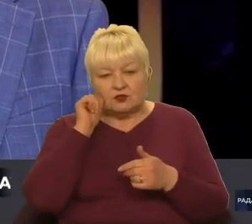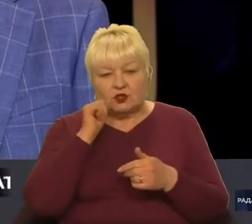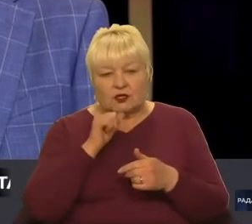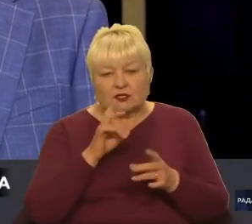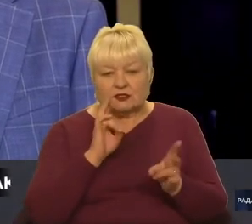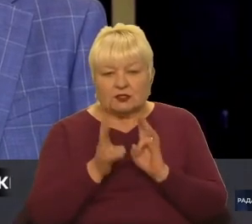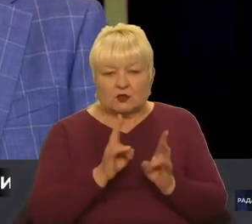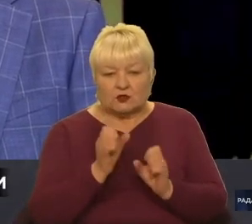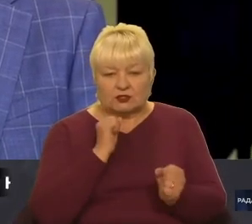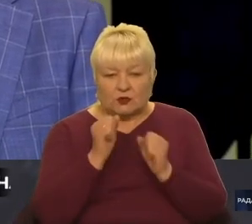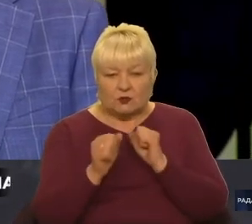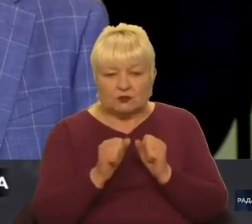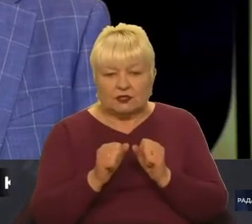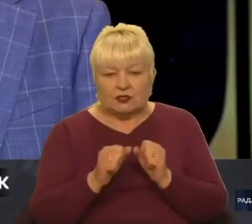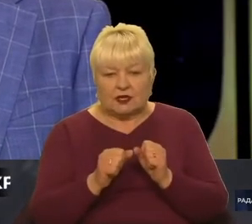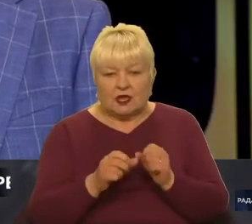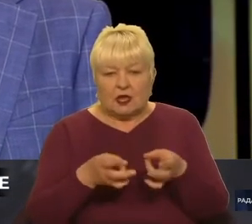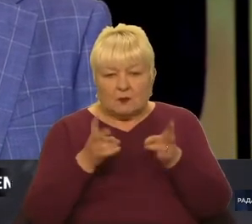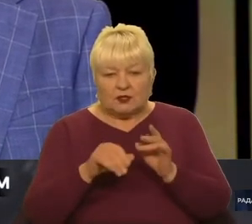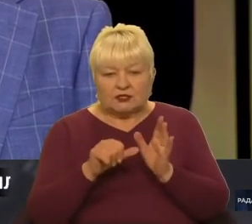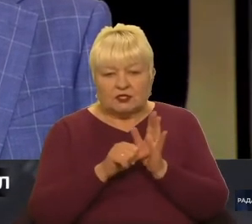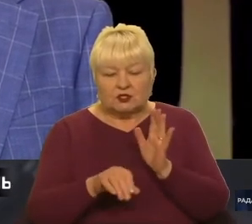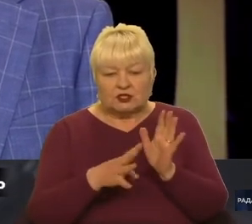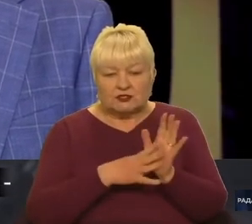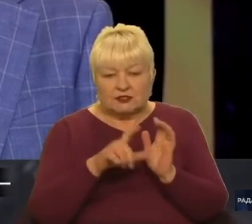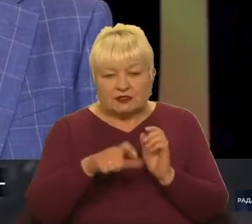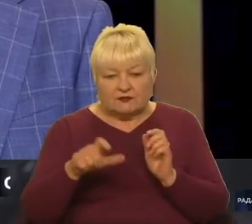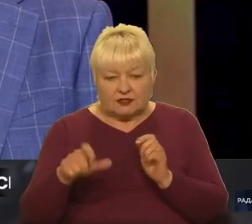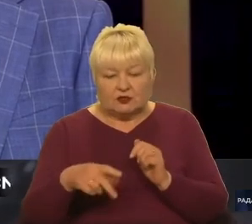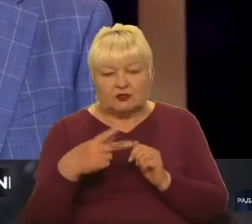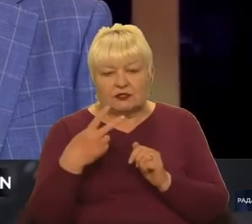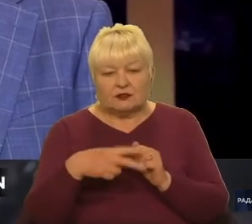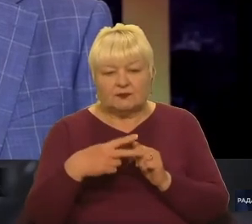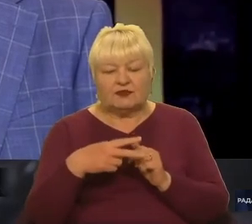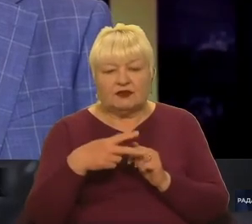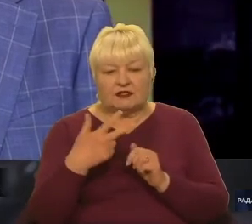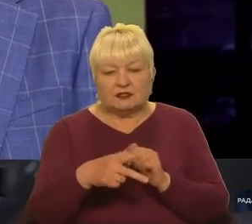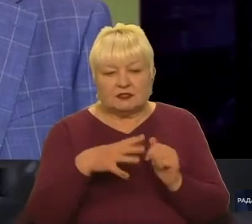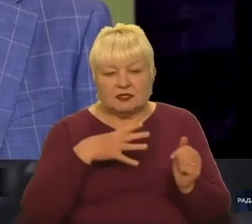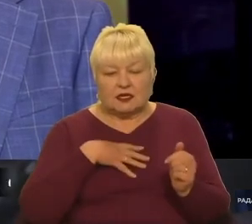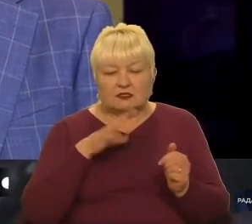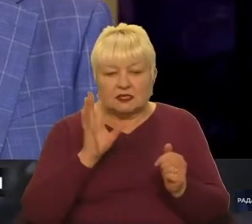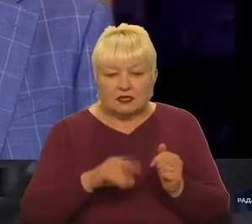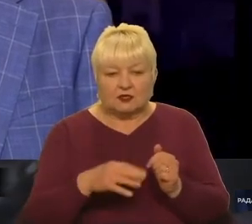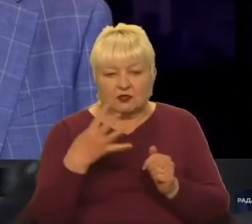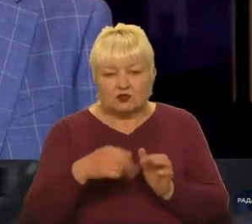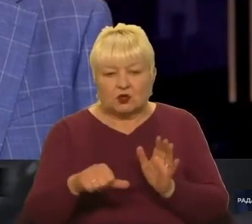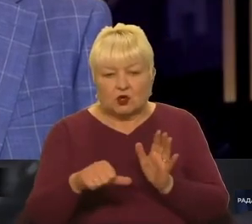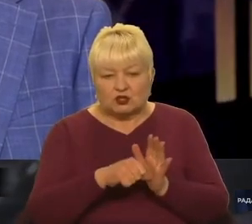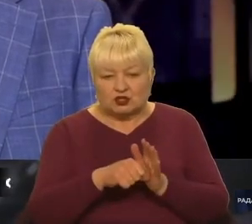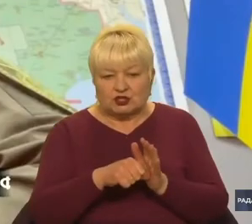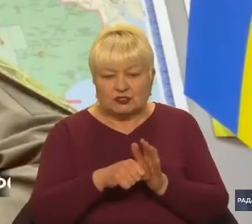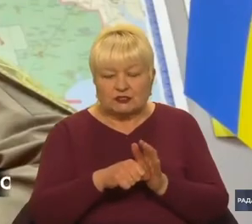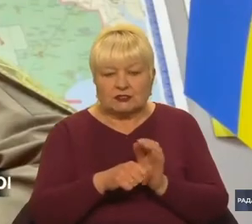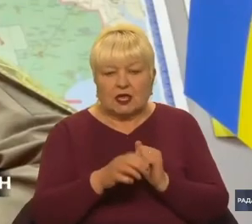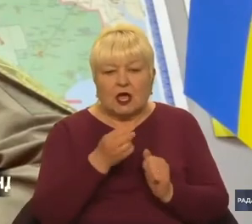постраждали 69 людей. Це 23 людини загинуло, 46 херсонців поранені.